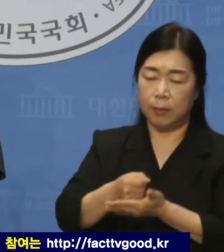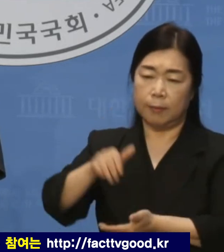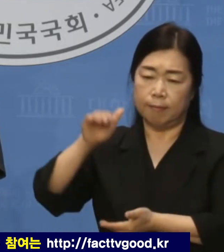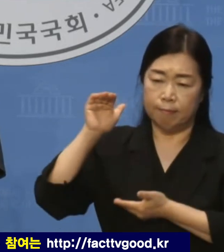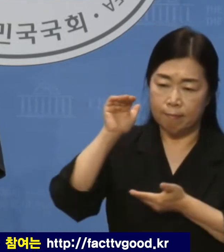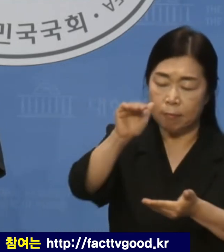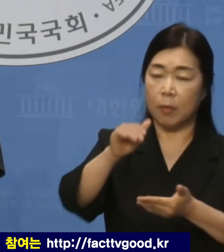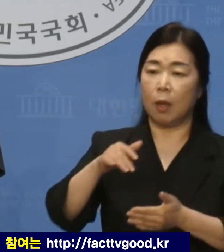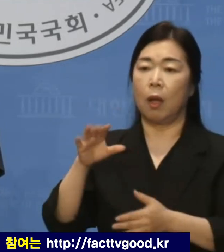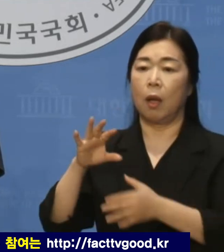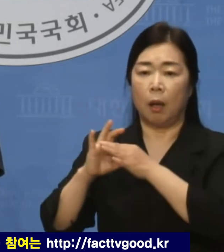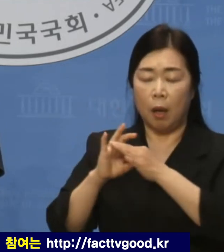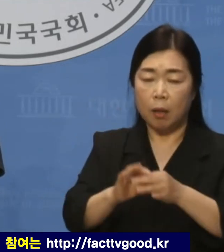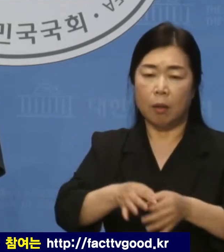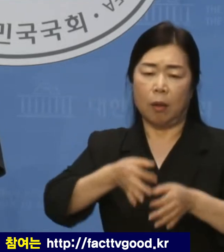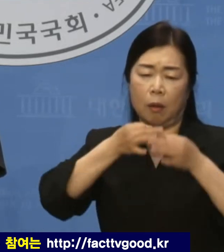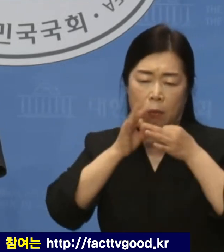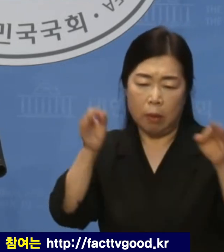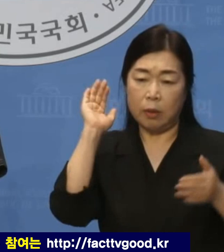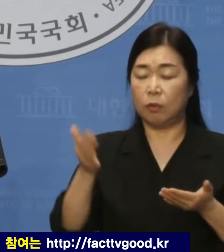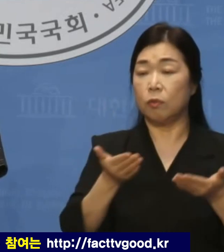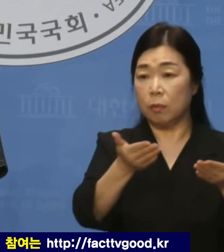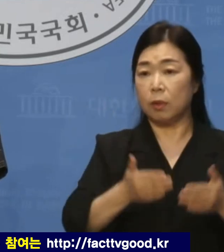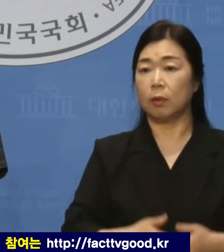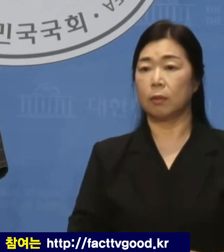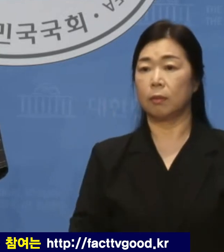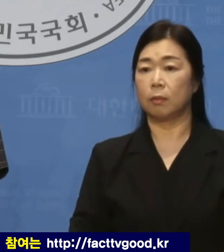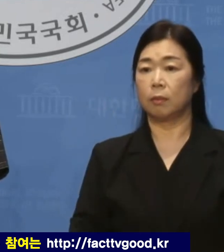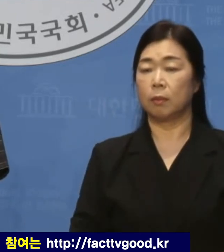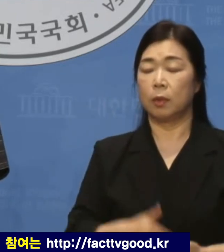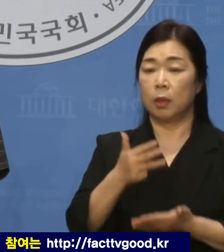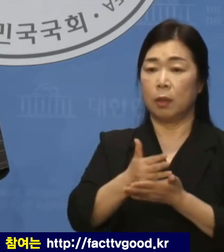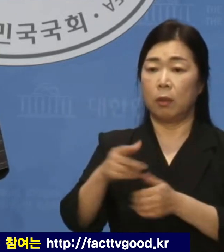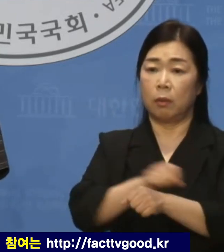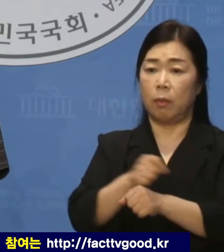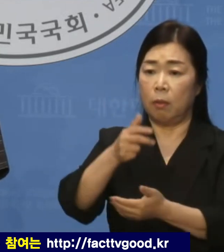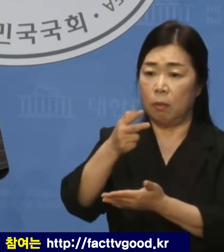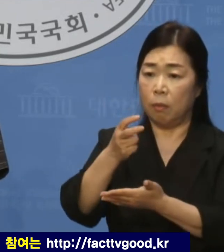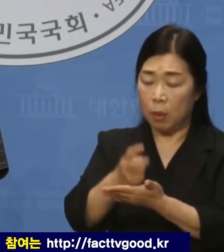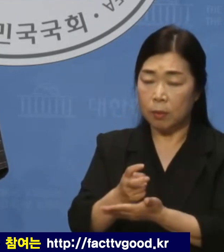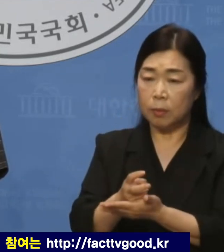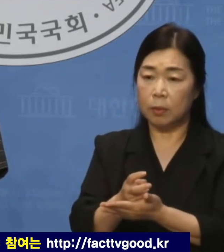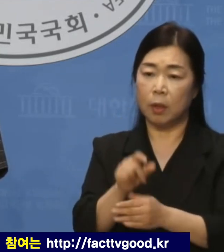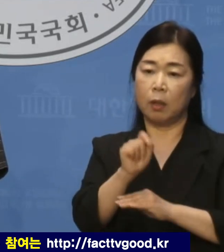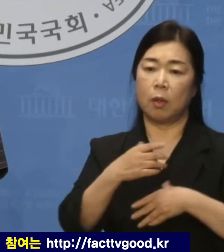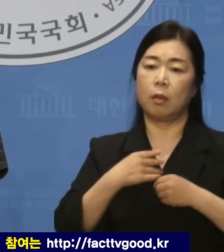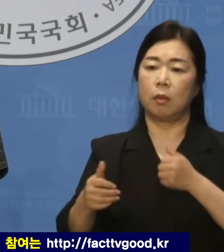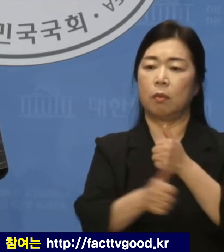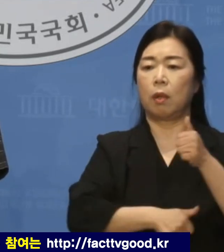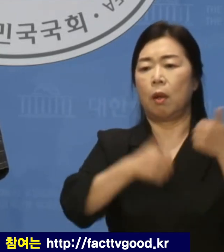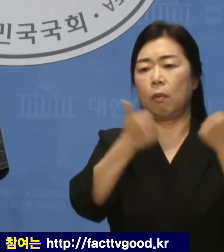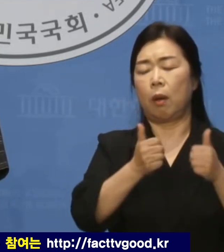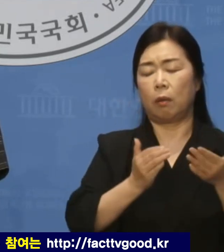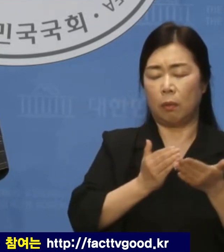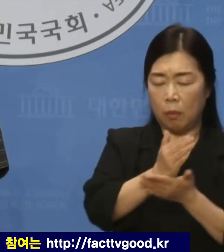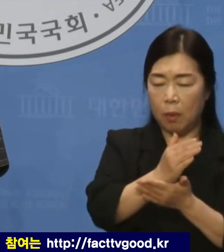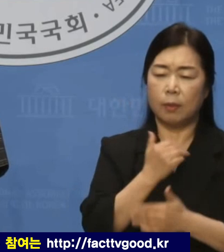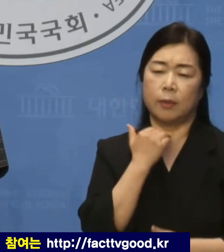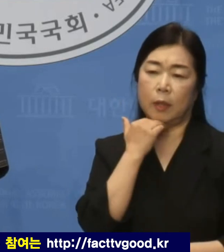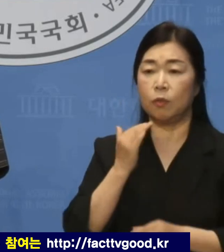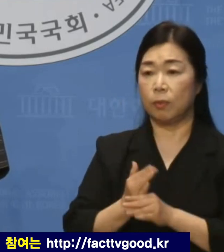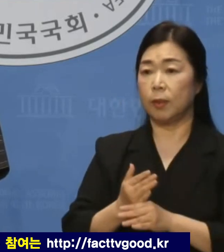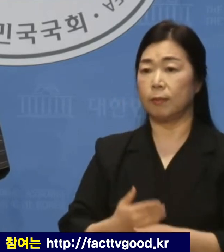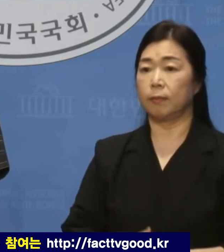있습니다. 이태원 특별법은 이제 행안위 통과를 기다리고 있습니다. 우리들의 간절함을